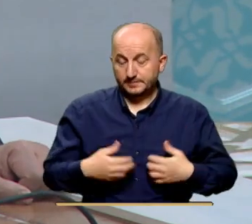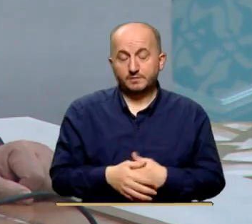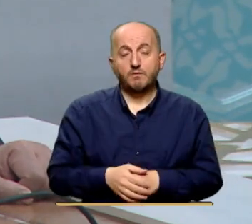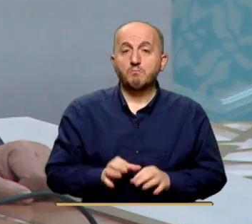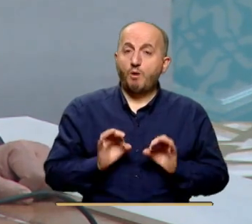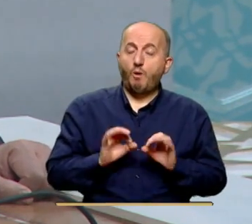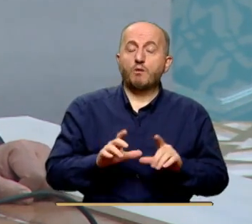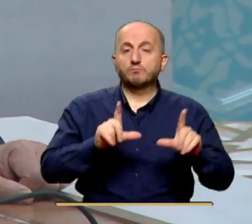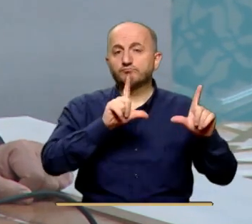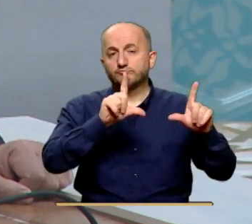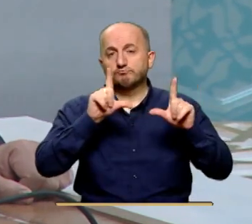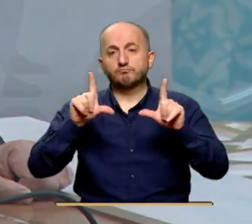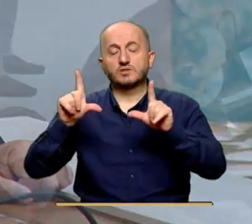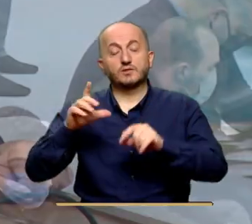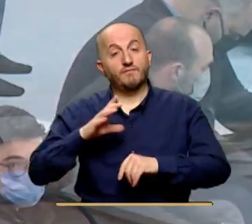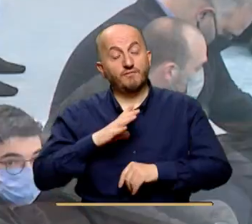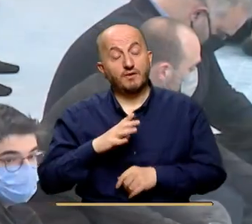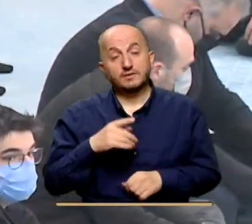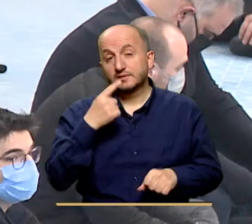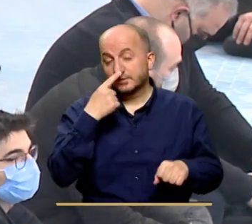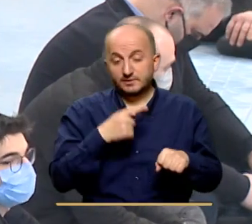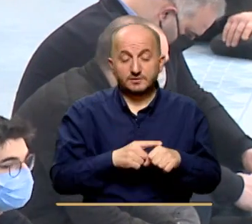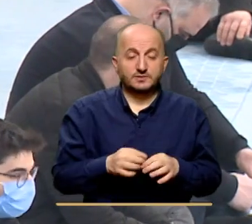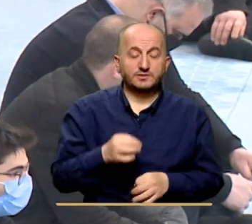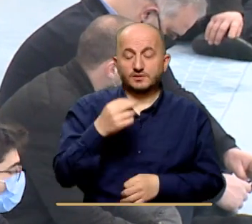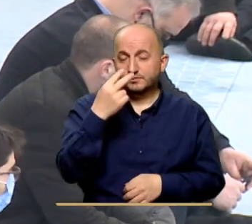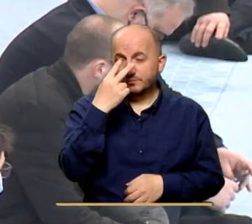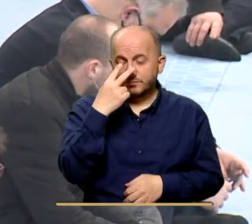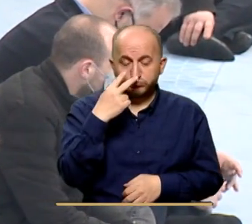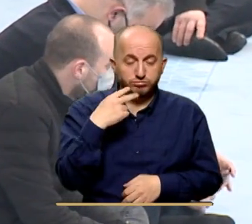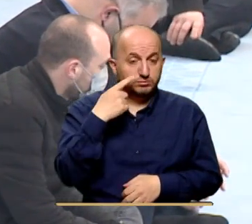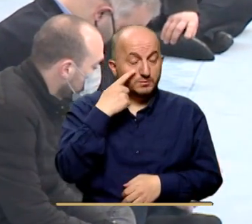Öyle manzaralar var ki inanın insanın gözünü yaşartıyor.